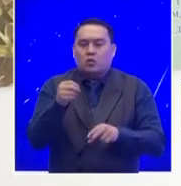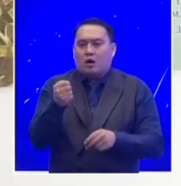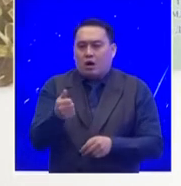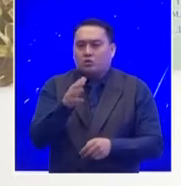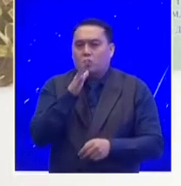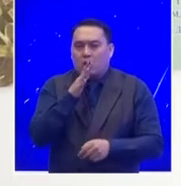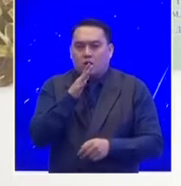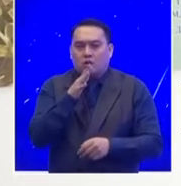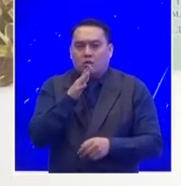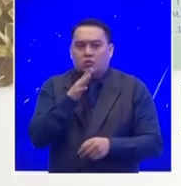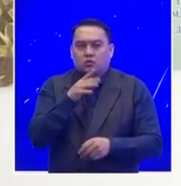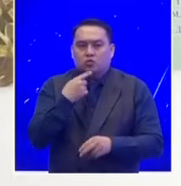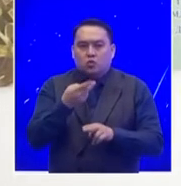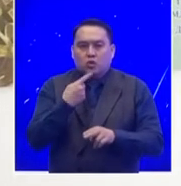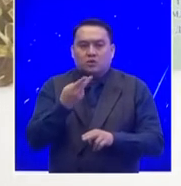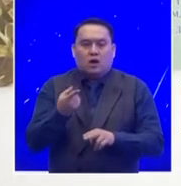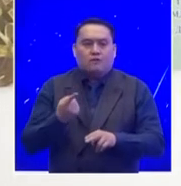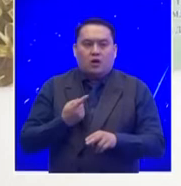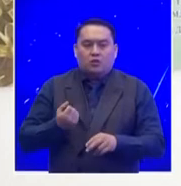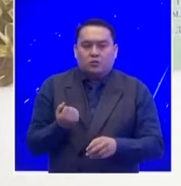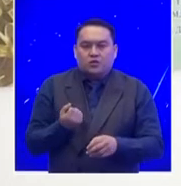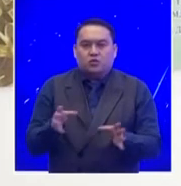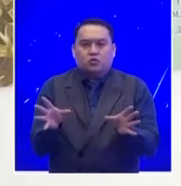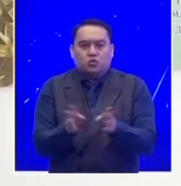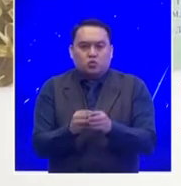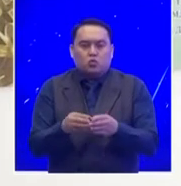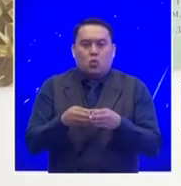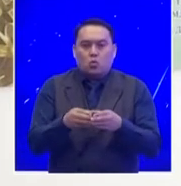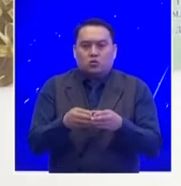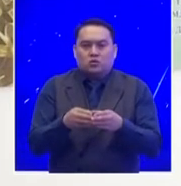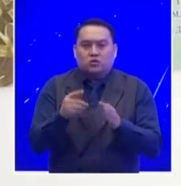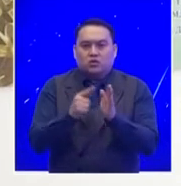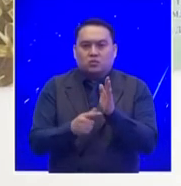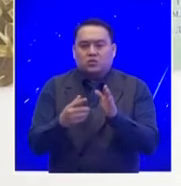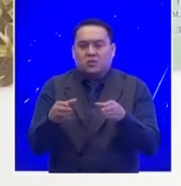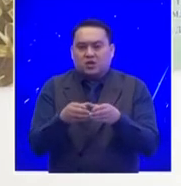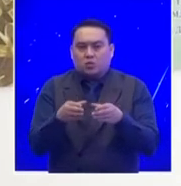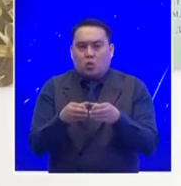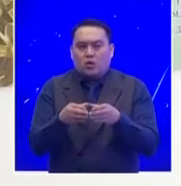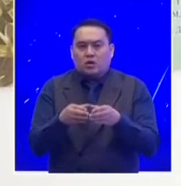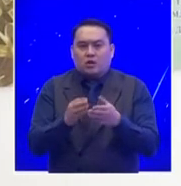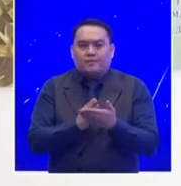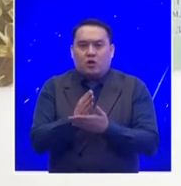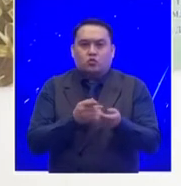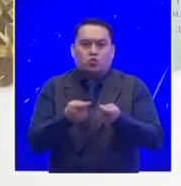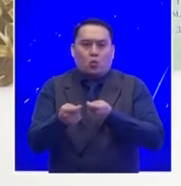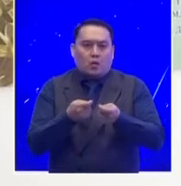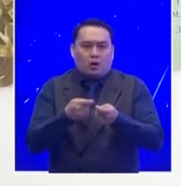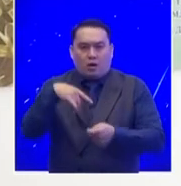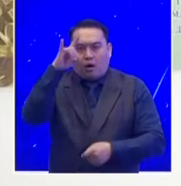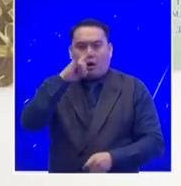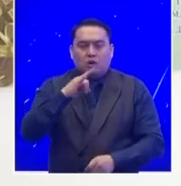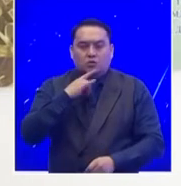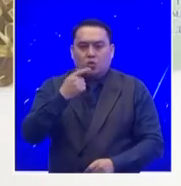ішінде тіпті замандастары, сол кезде қаруластары және нақты сол 75-ші полктың саяси жетекшісі болған